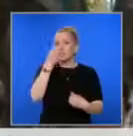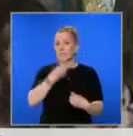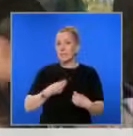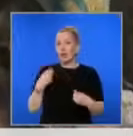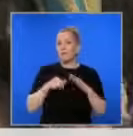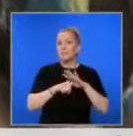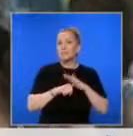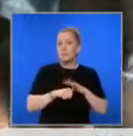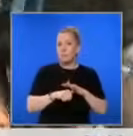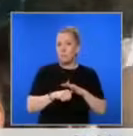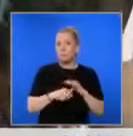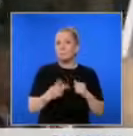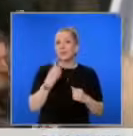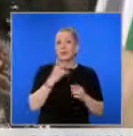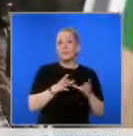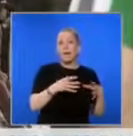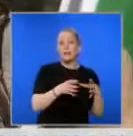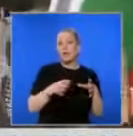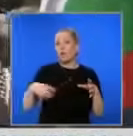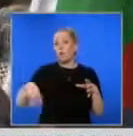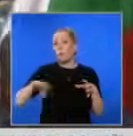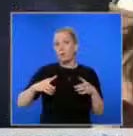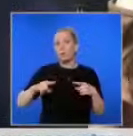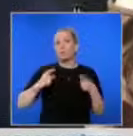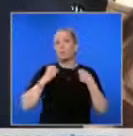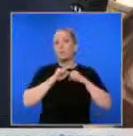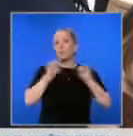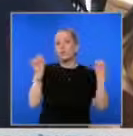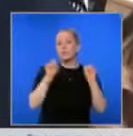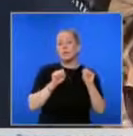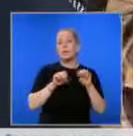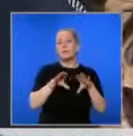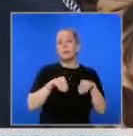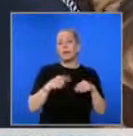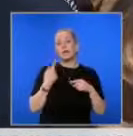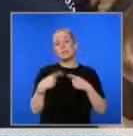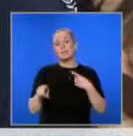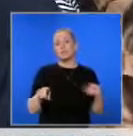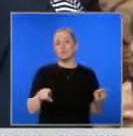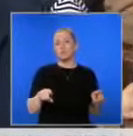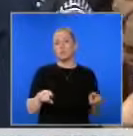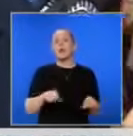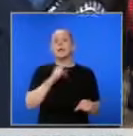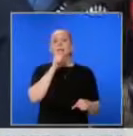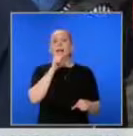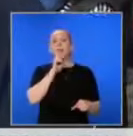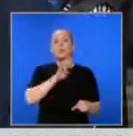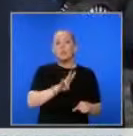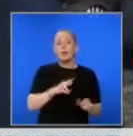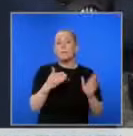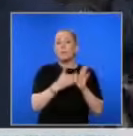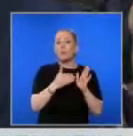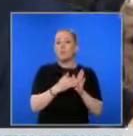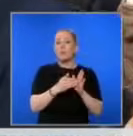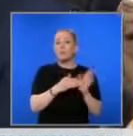Двете групи протестиращи приеха резултата от заседанието различно. Дядо Николай лично каза, че той е против касирането